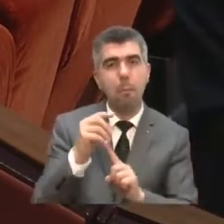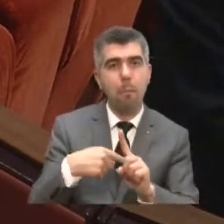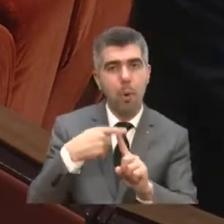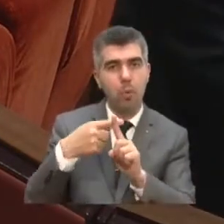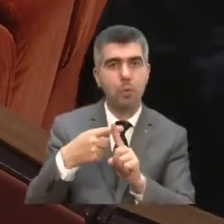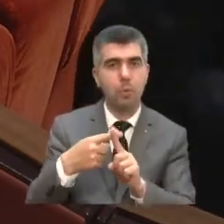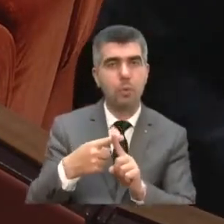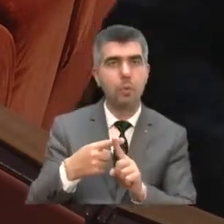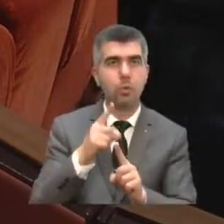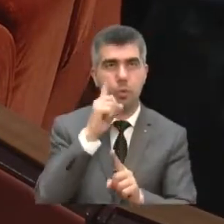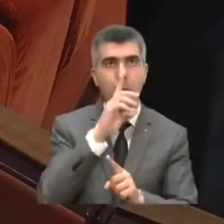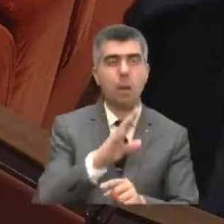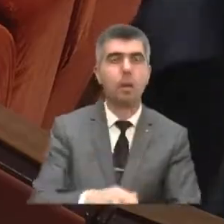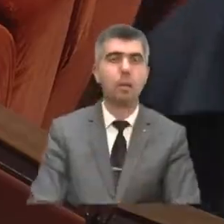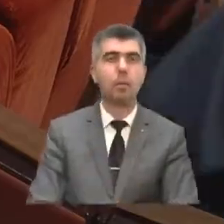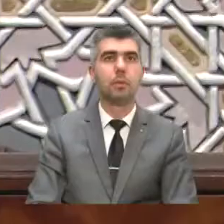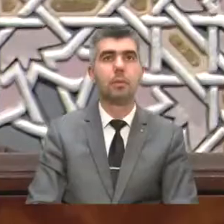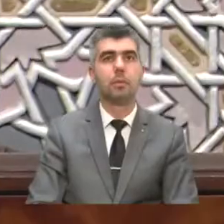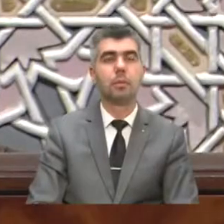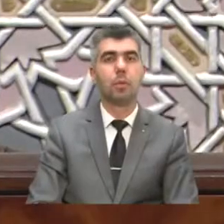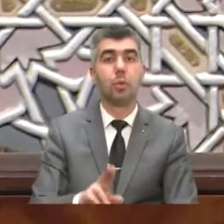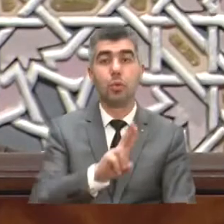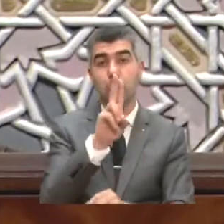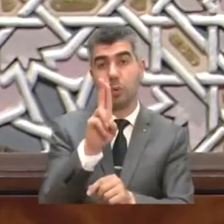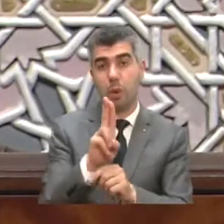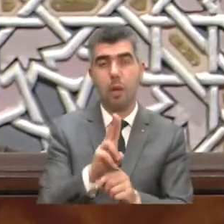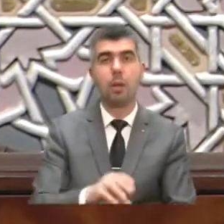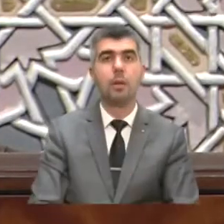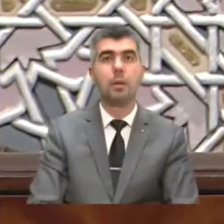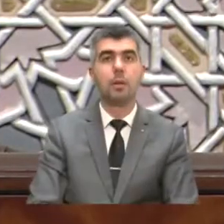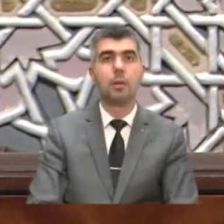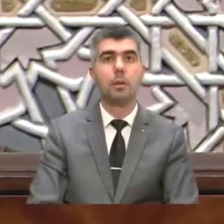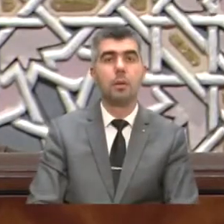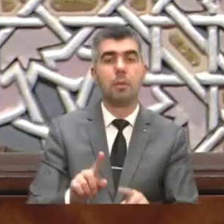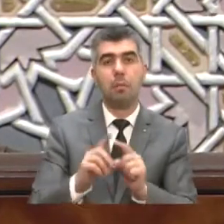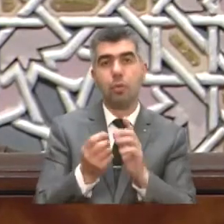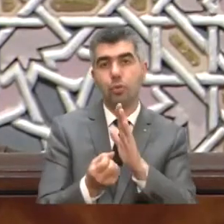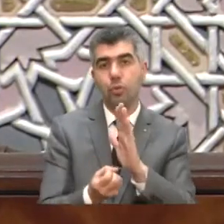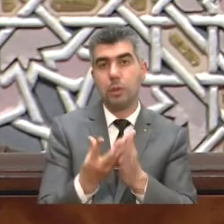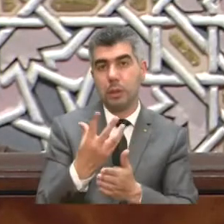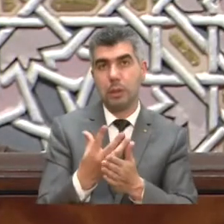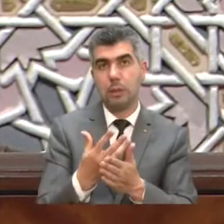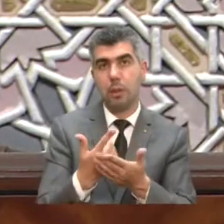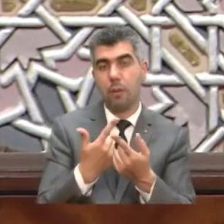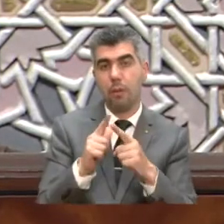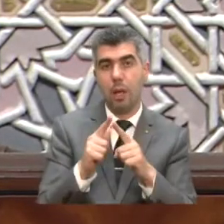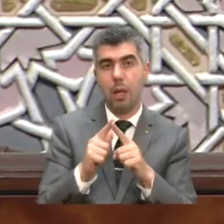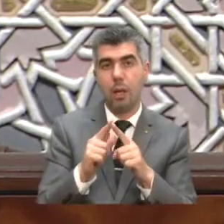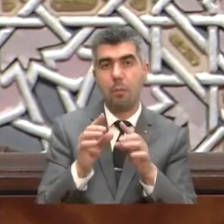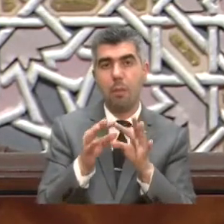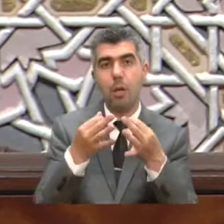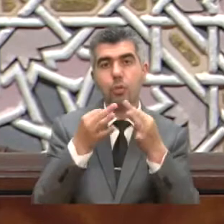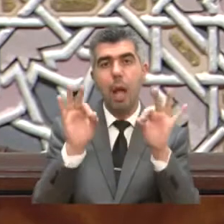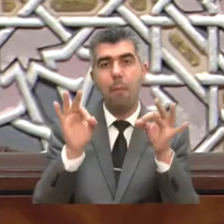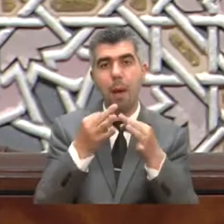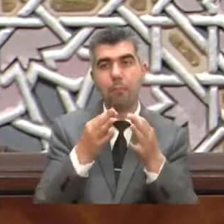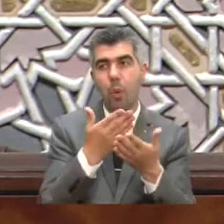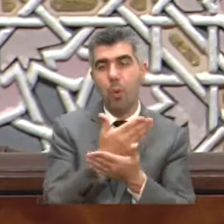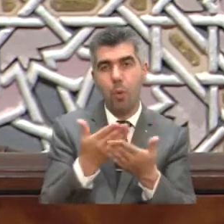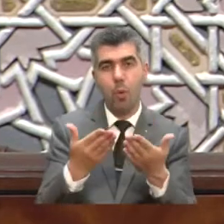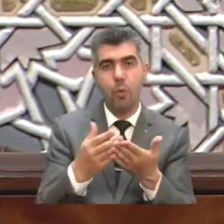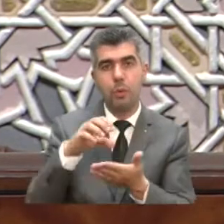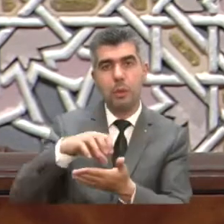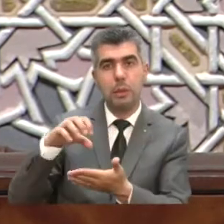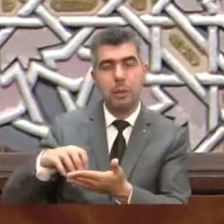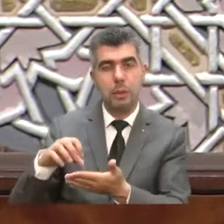وشكرا. شكرا سيد الوزير. سؤال موالي عن إحداث مؤسسات لدور الشباب بالعالم القروي للسيدات والسادة